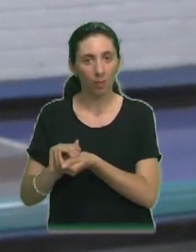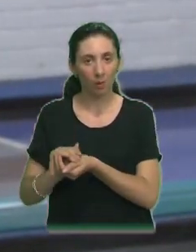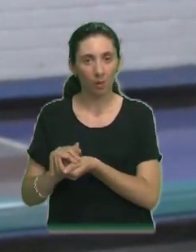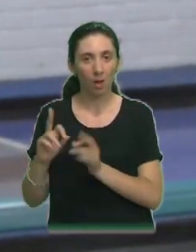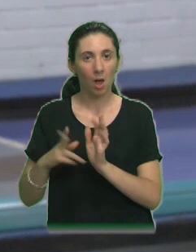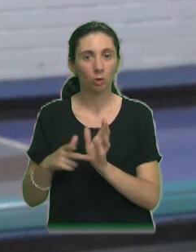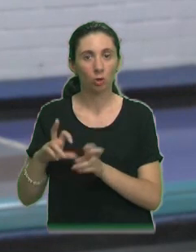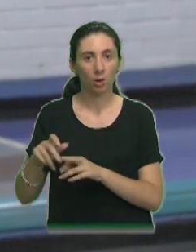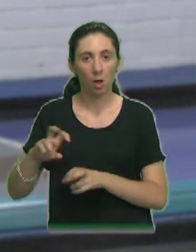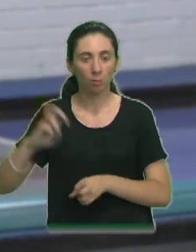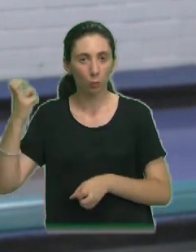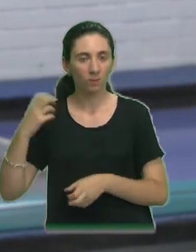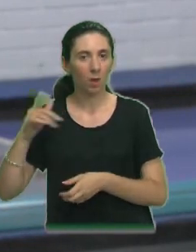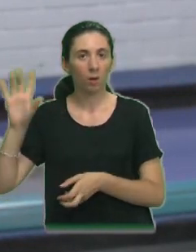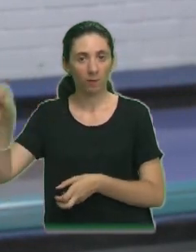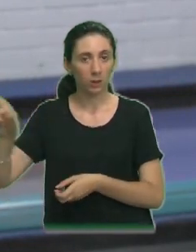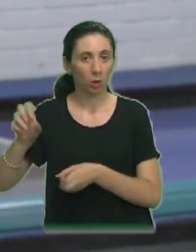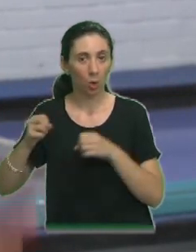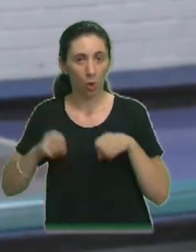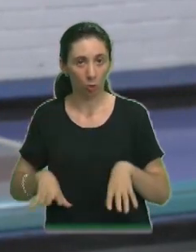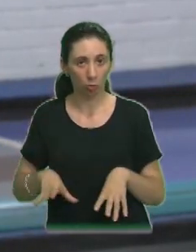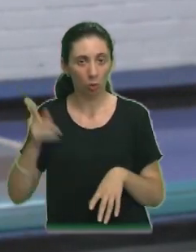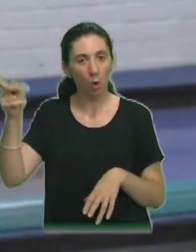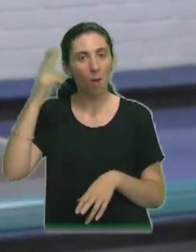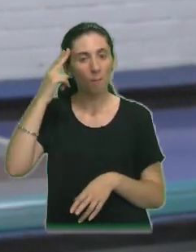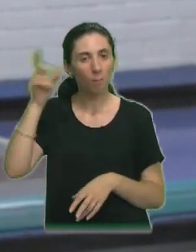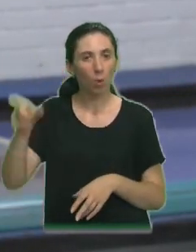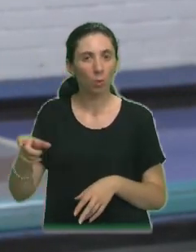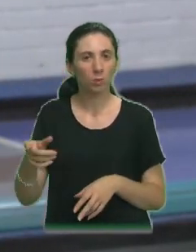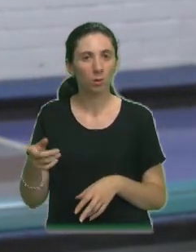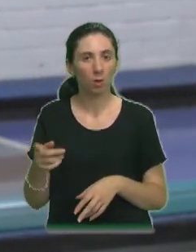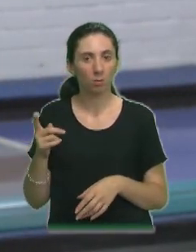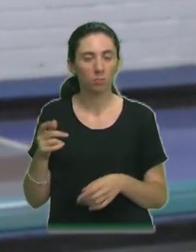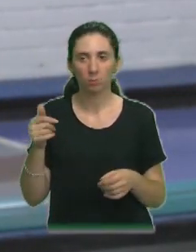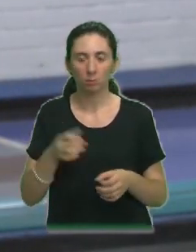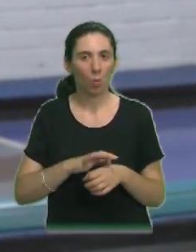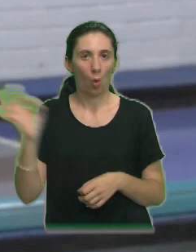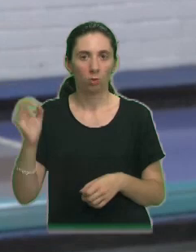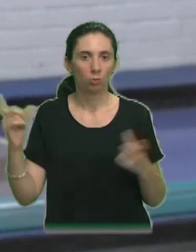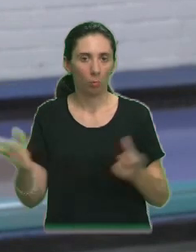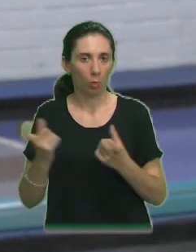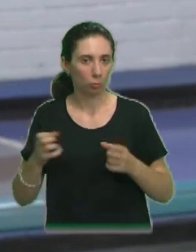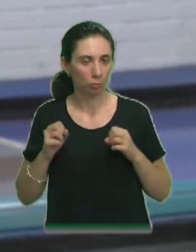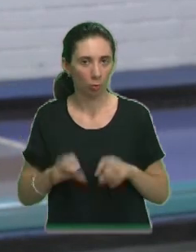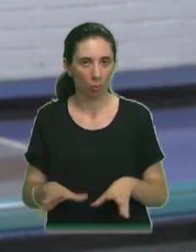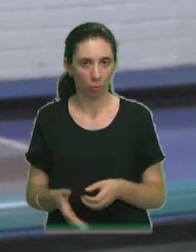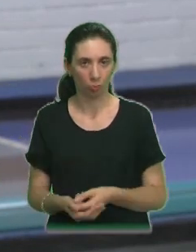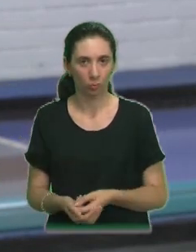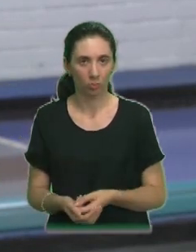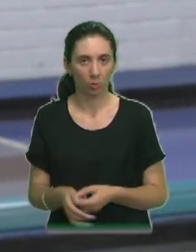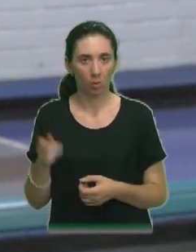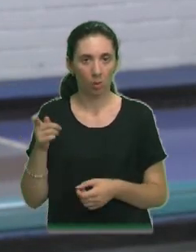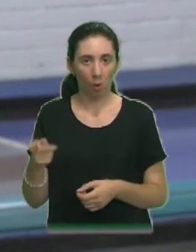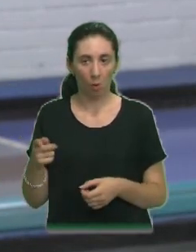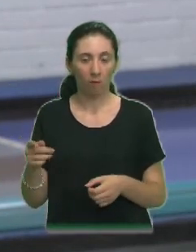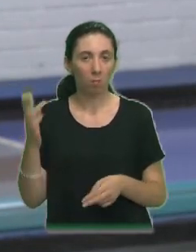Anđelka pozvala na svoj rođendan. Ona je inače poznata po fantastičnim proslavama rođendana i ovaj ručno